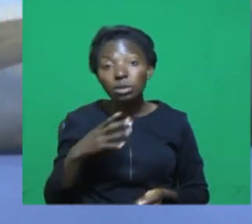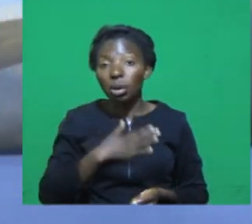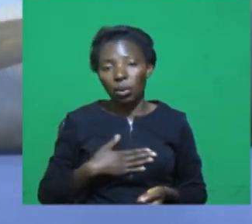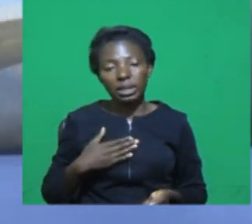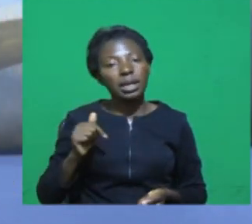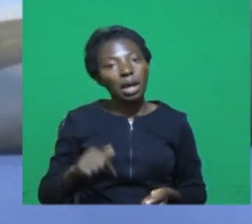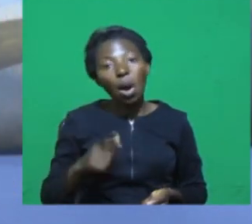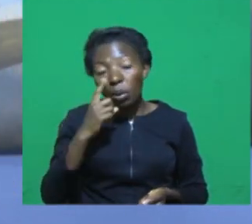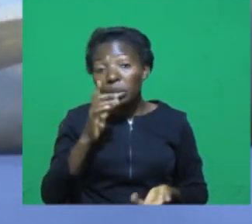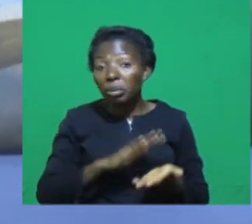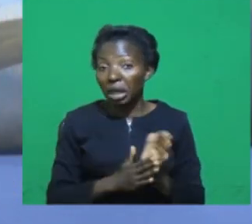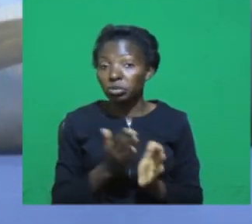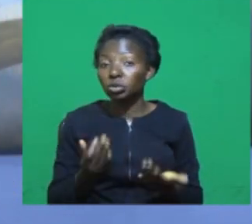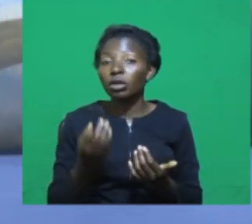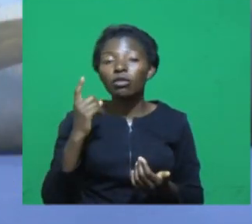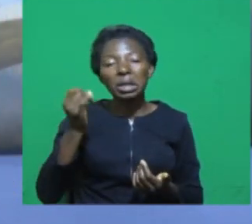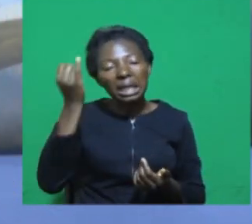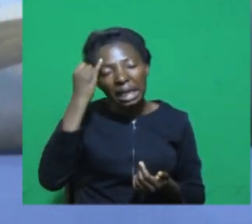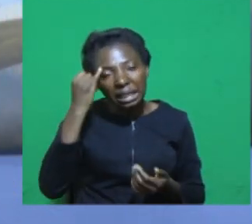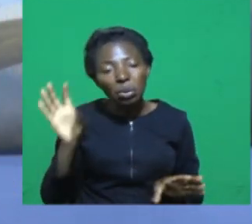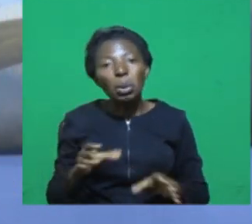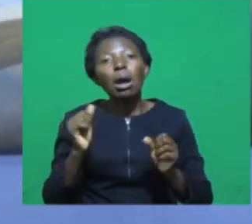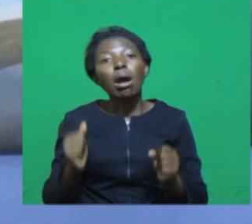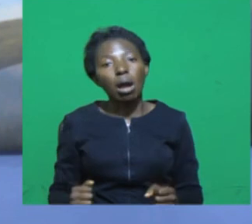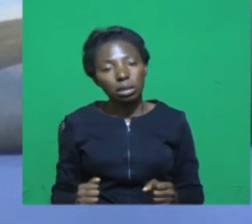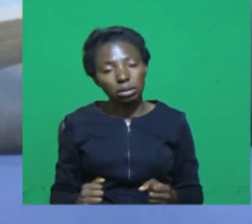ndepekuti vana vaMwari, pfungwa yekushingaira